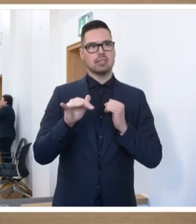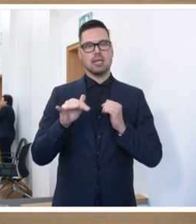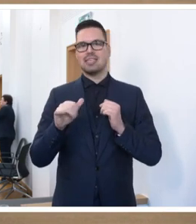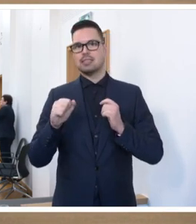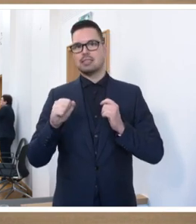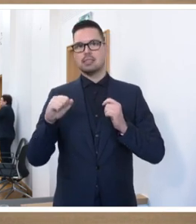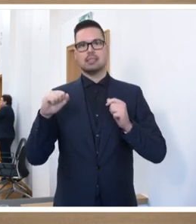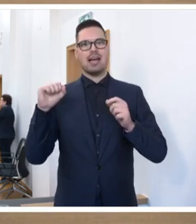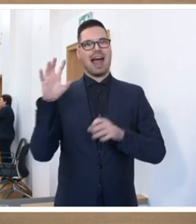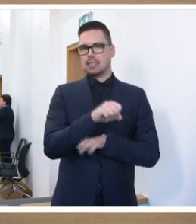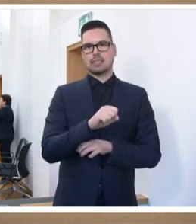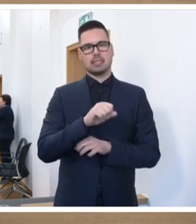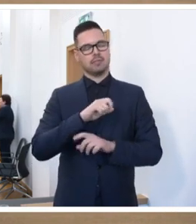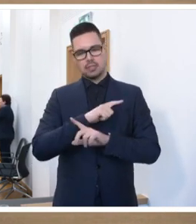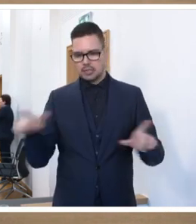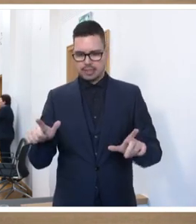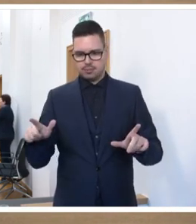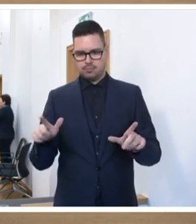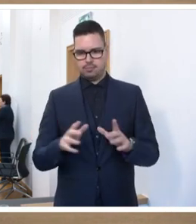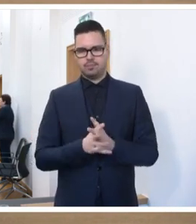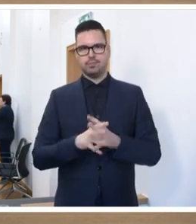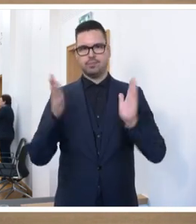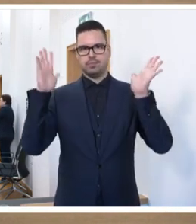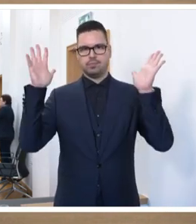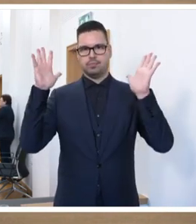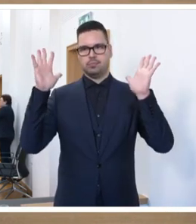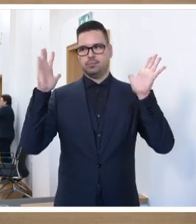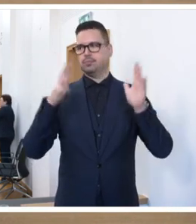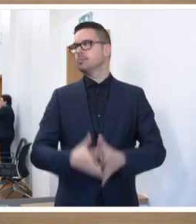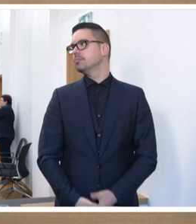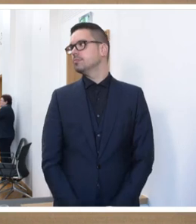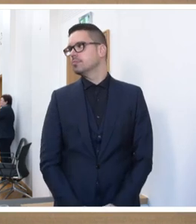Angriffe gegenüber den Menschen, die uns täglich schützen.